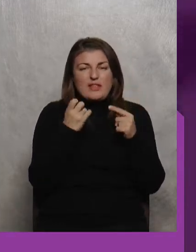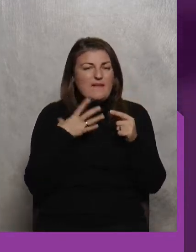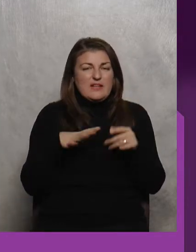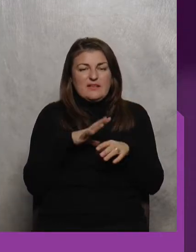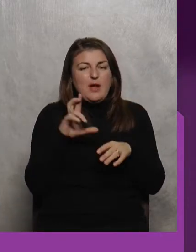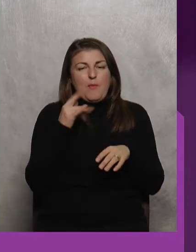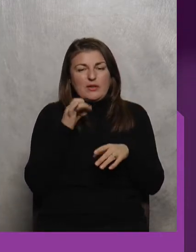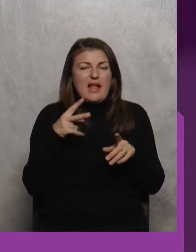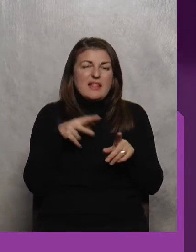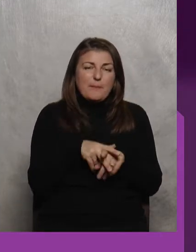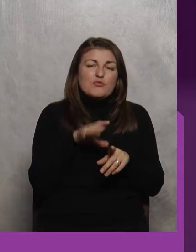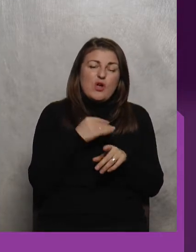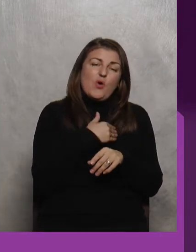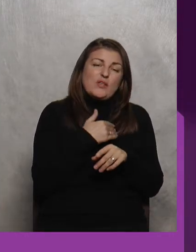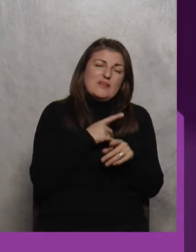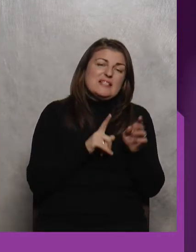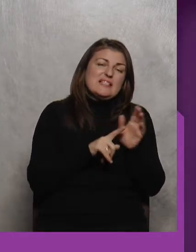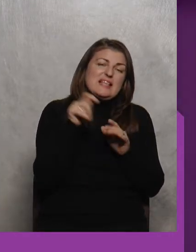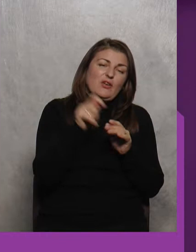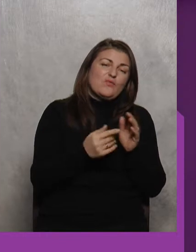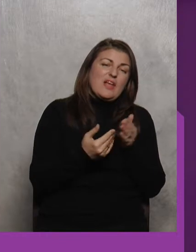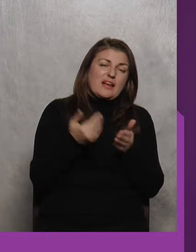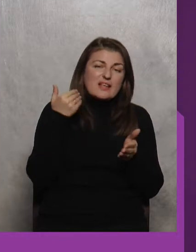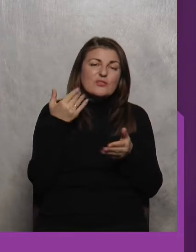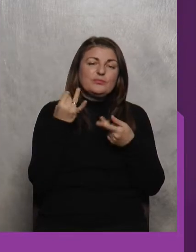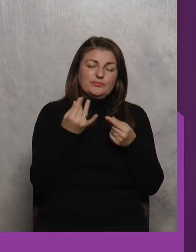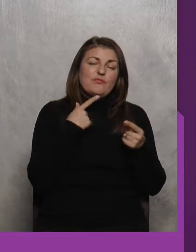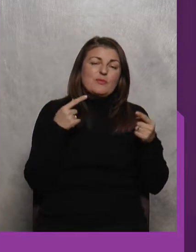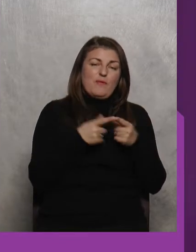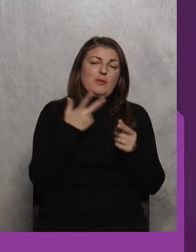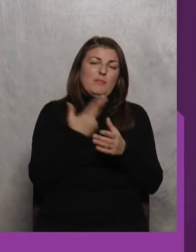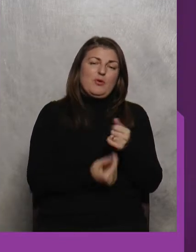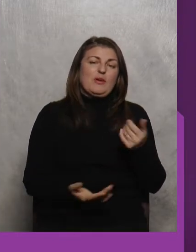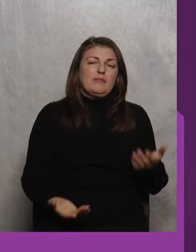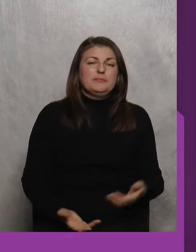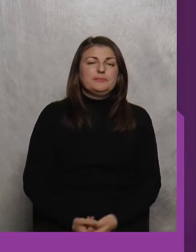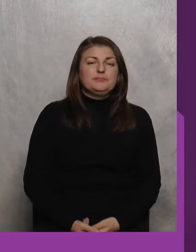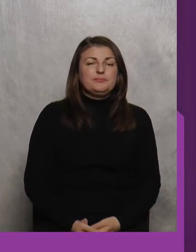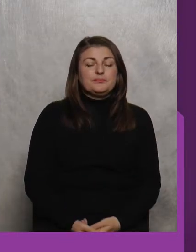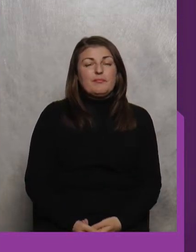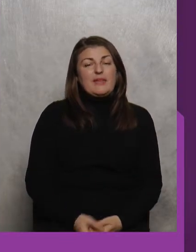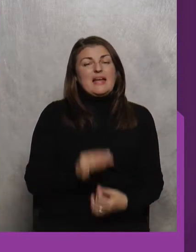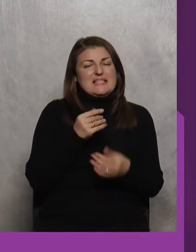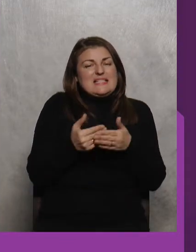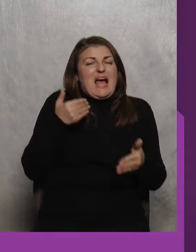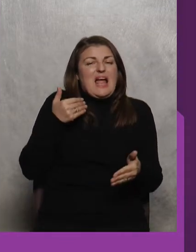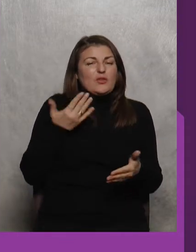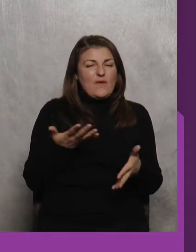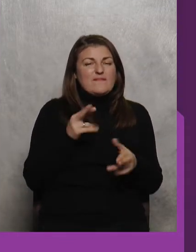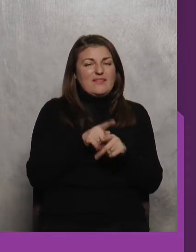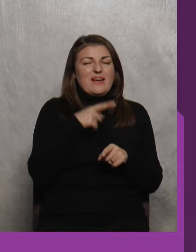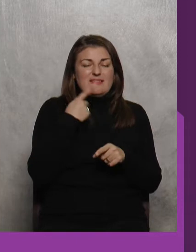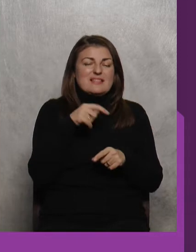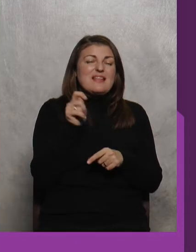витримав Богдан напруження і хотів стартанути раніше, і відповідно програв. І зарано він, як ви